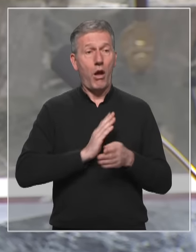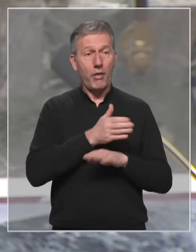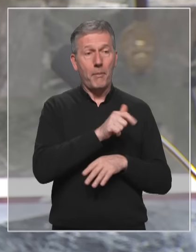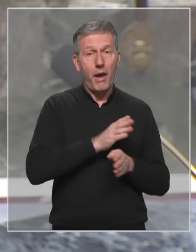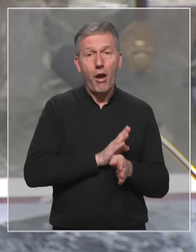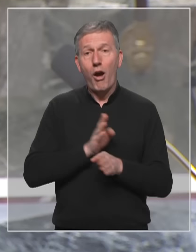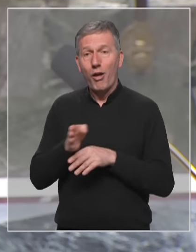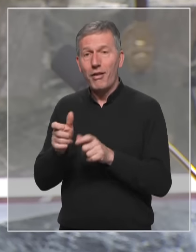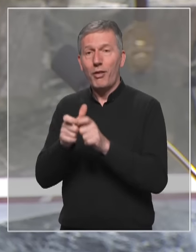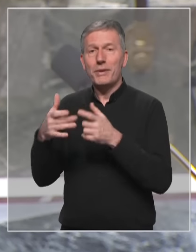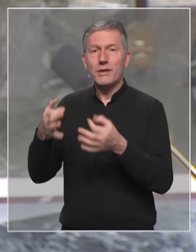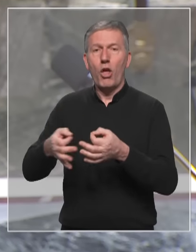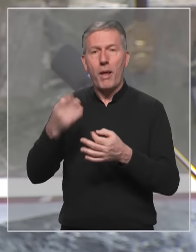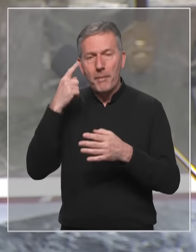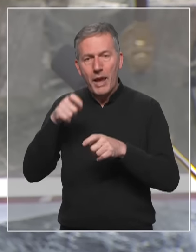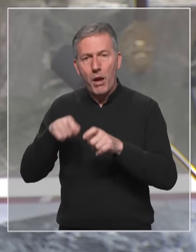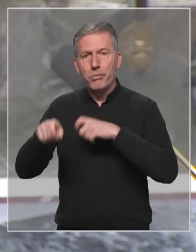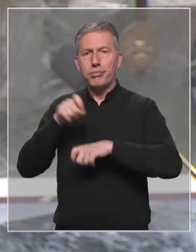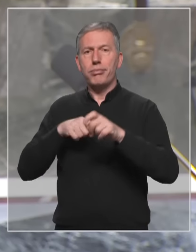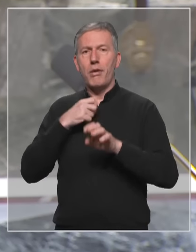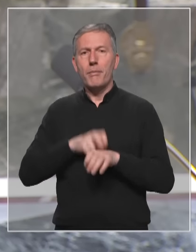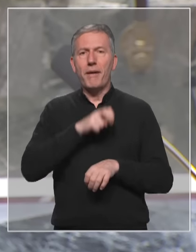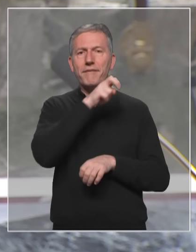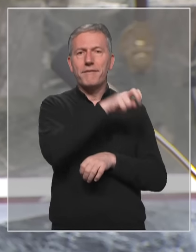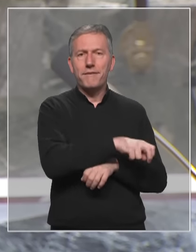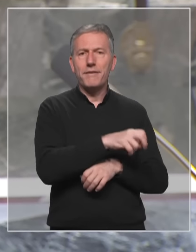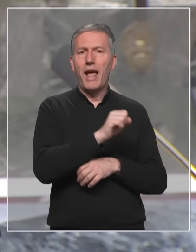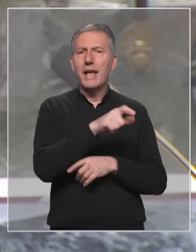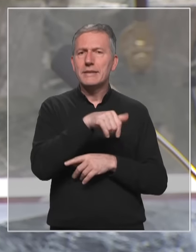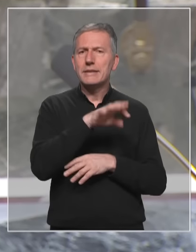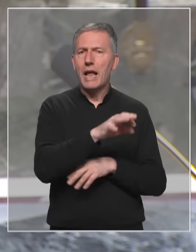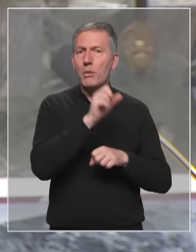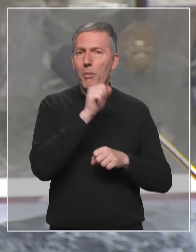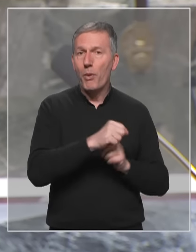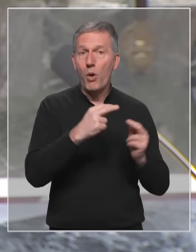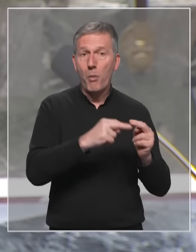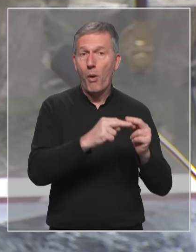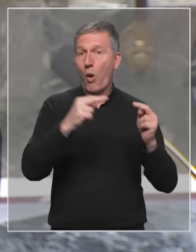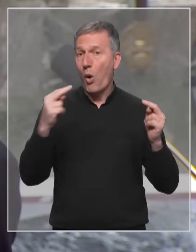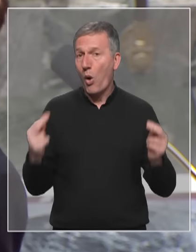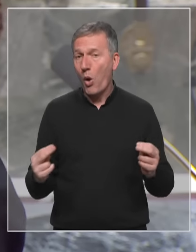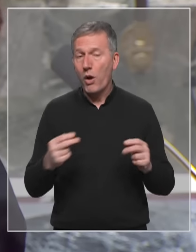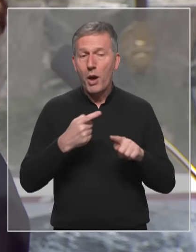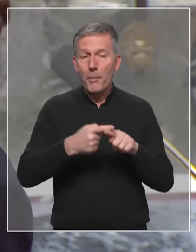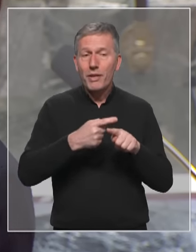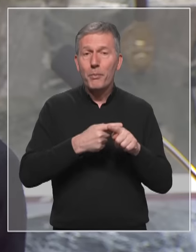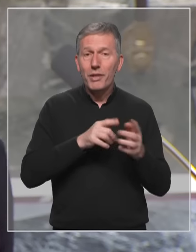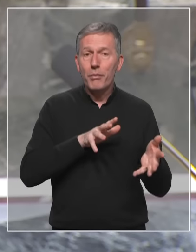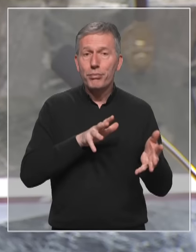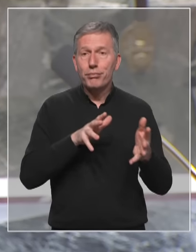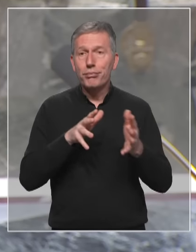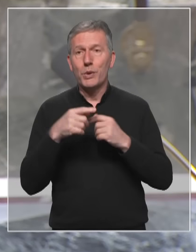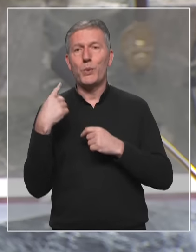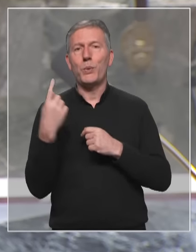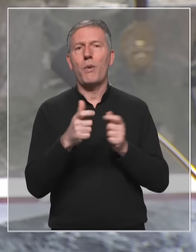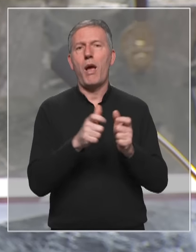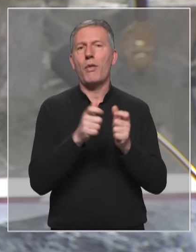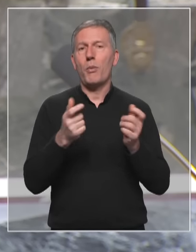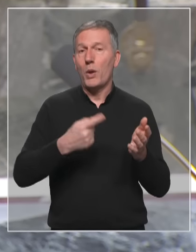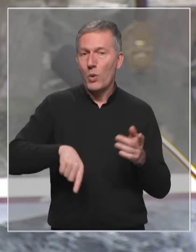peut-être revenir en arrière si elle a besoin de revenir à un moment donné en ESAT, créer des ponts, des liens progressifs entre les entreprises.